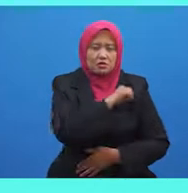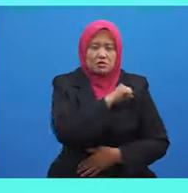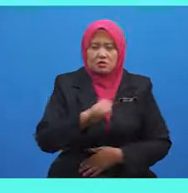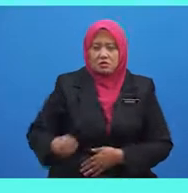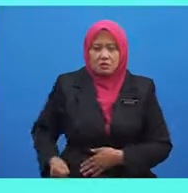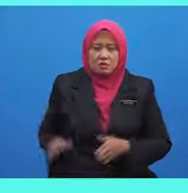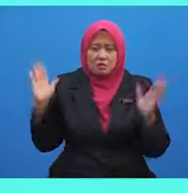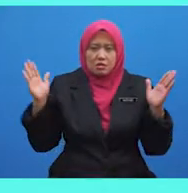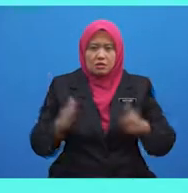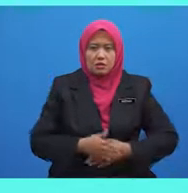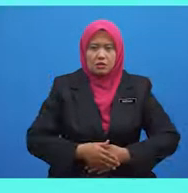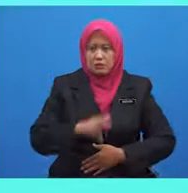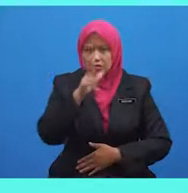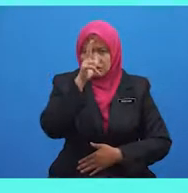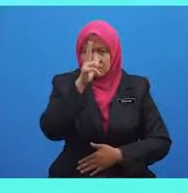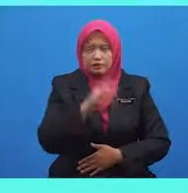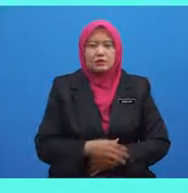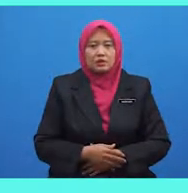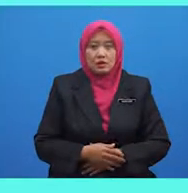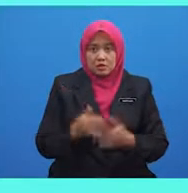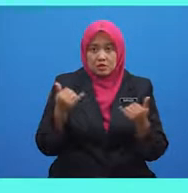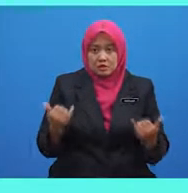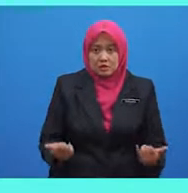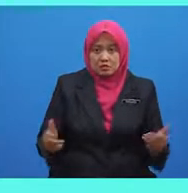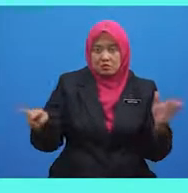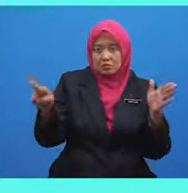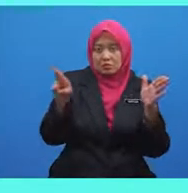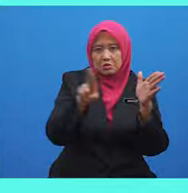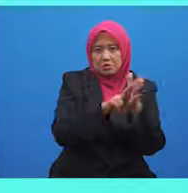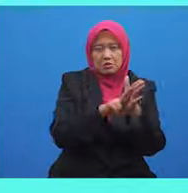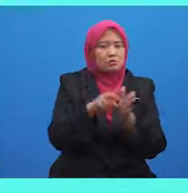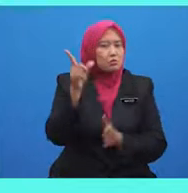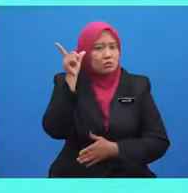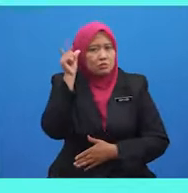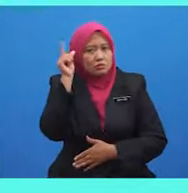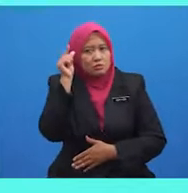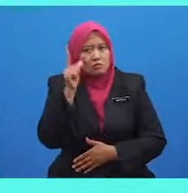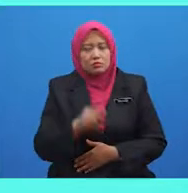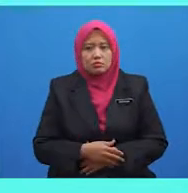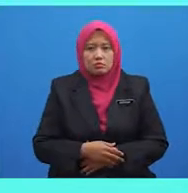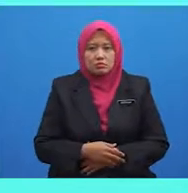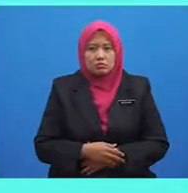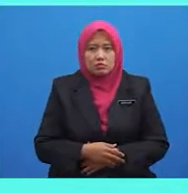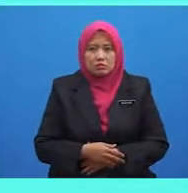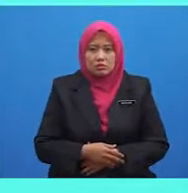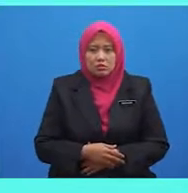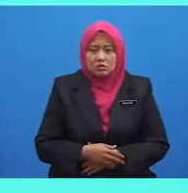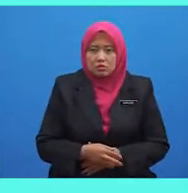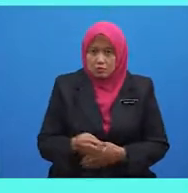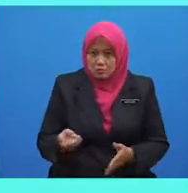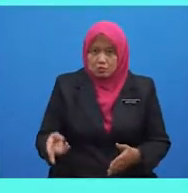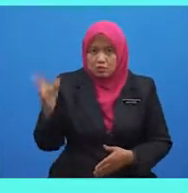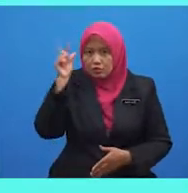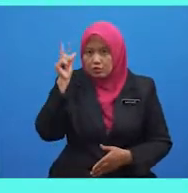kita bincang pula tentang serangan dari Portugis. Kedatangan Portugis ke alam Melayu kerana ingin mencapai